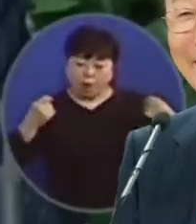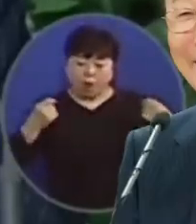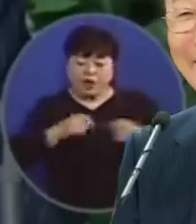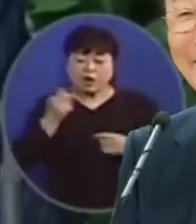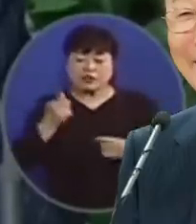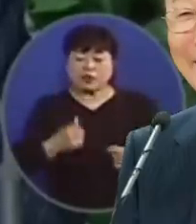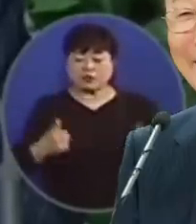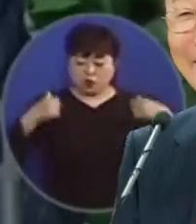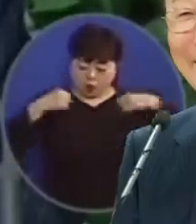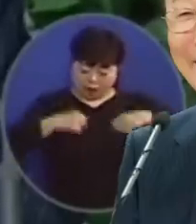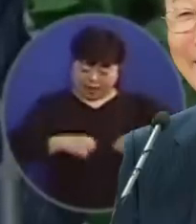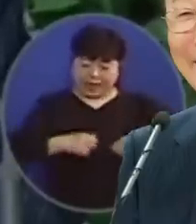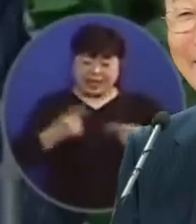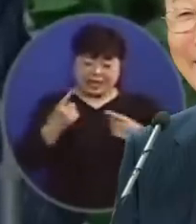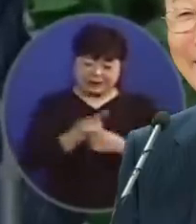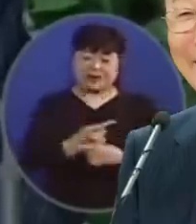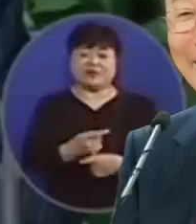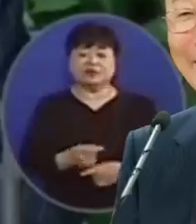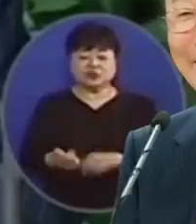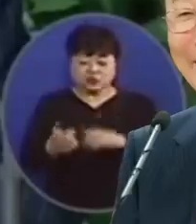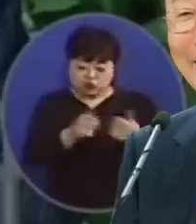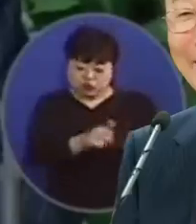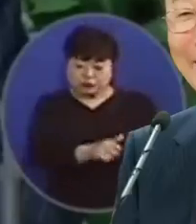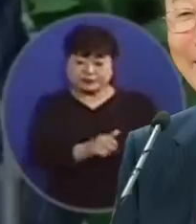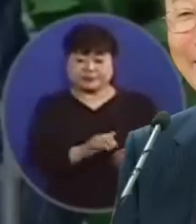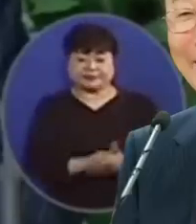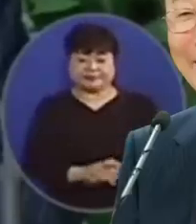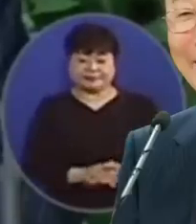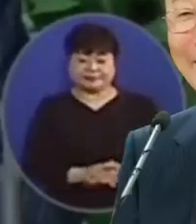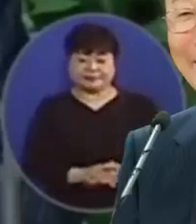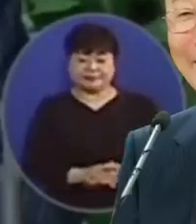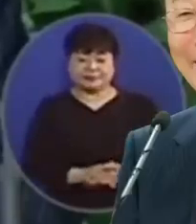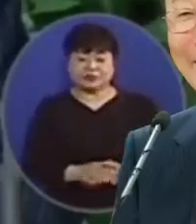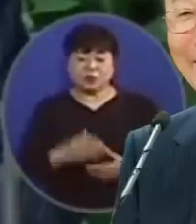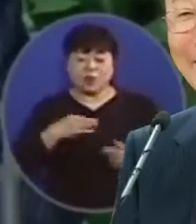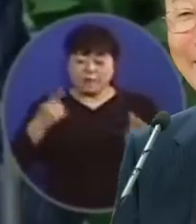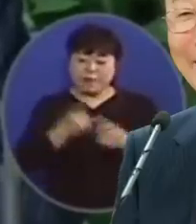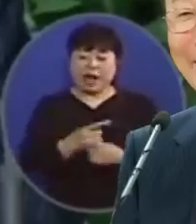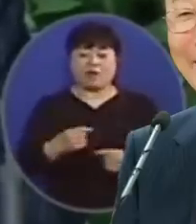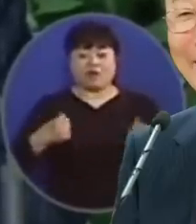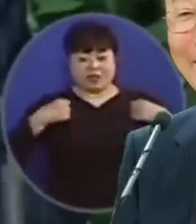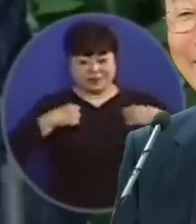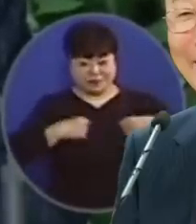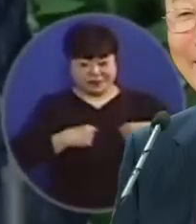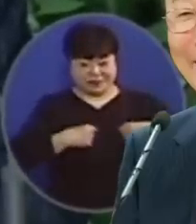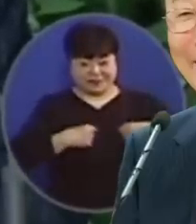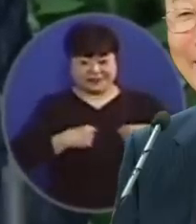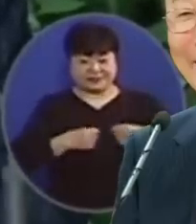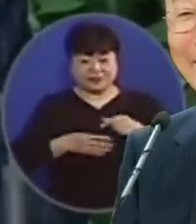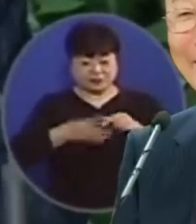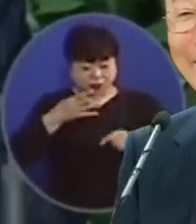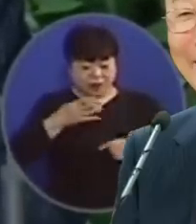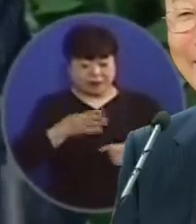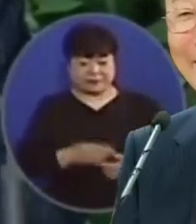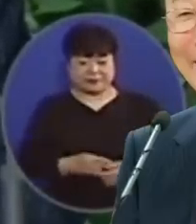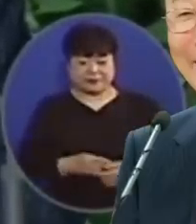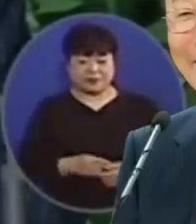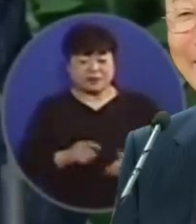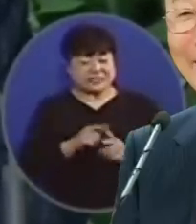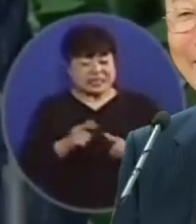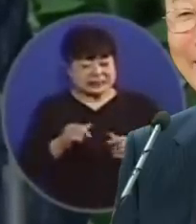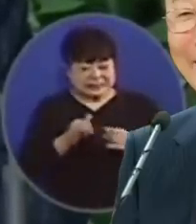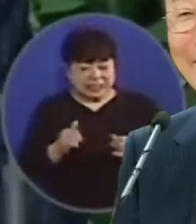옷으로 갈아입는 것이 우리의 죽음인 것입니다. 우리는 옷 갈아입는 프로세스지만은 안 믿는